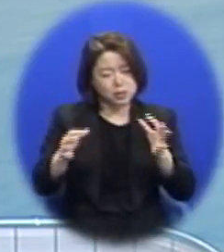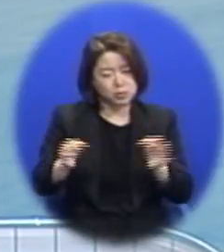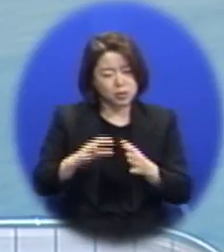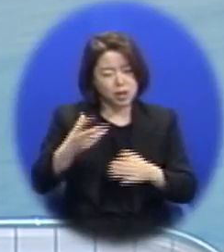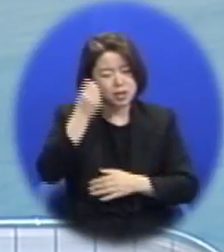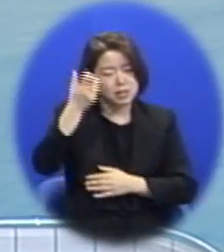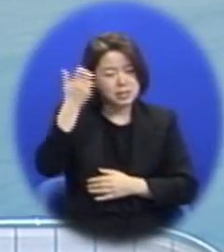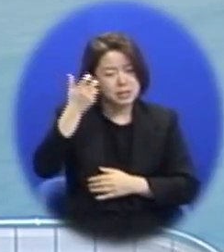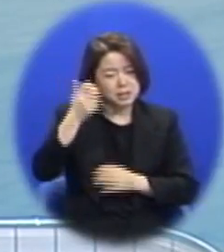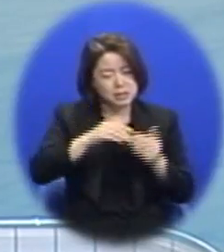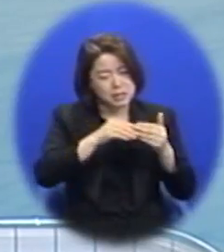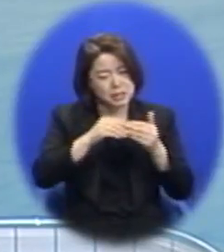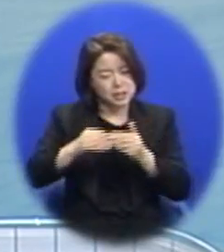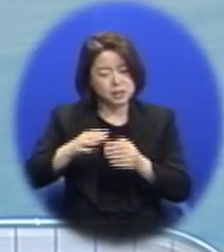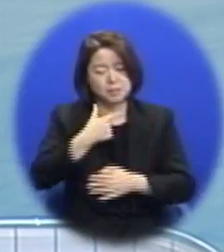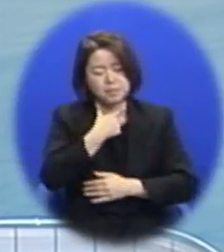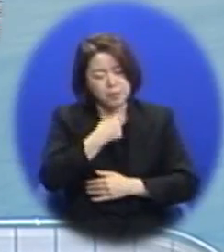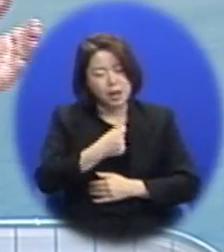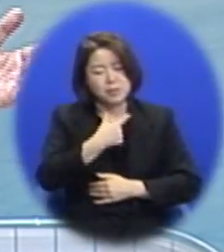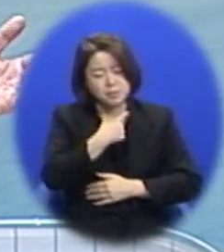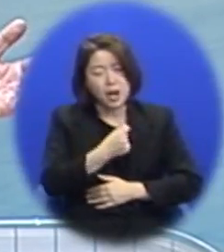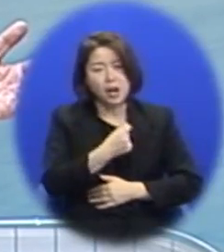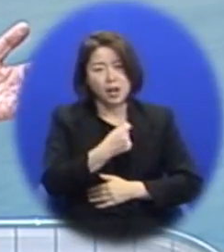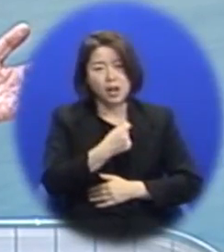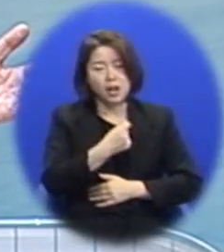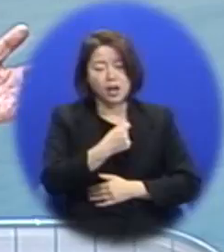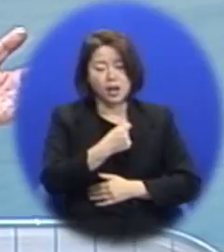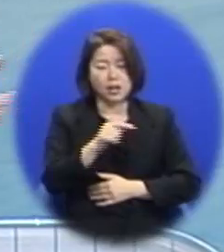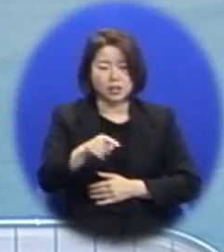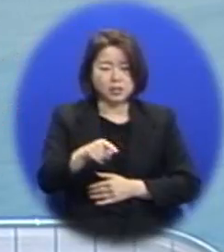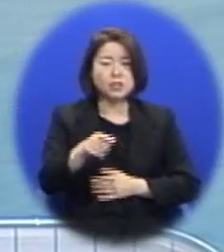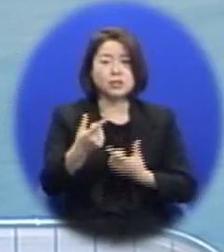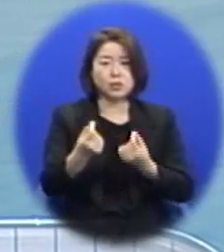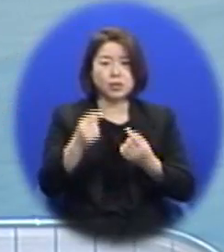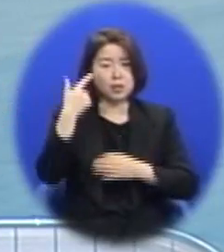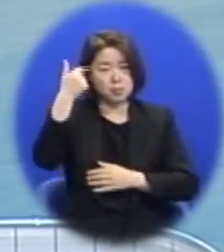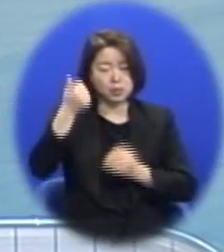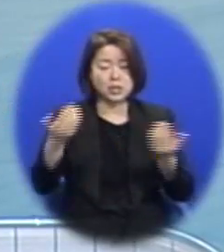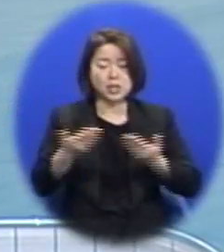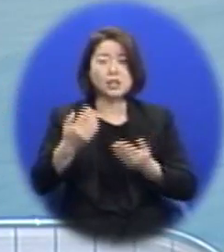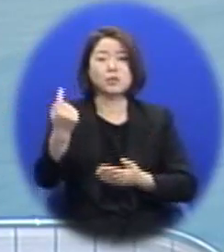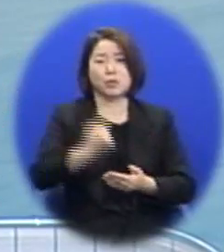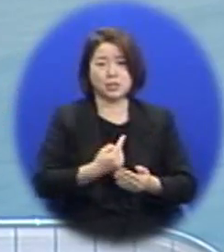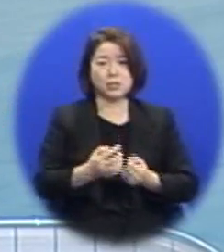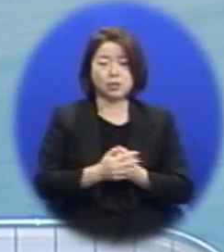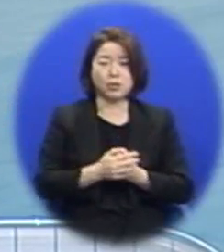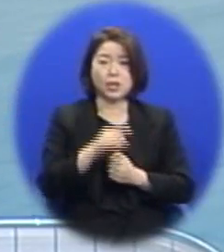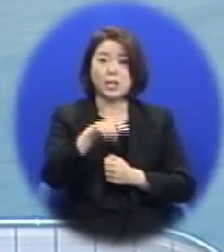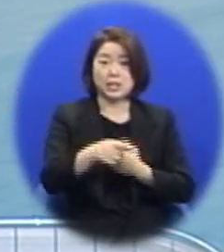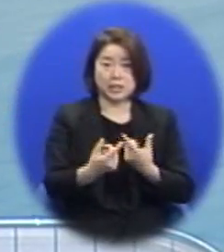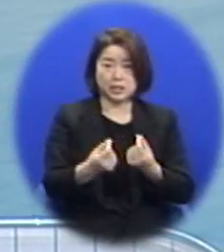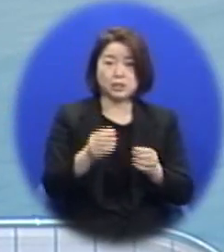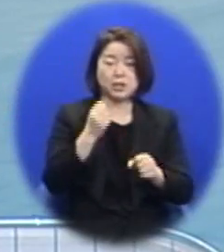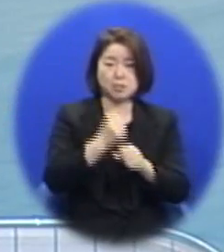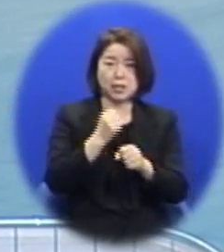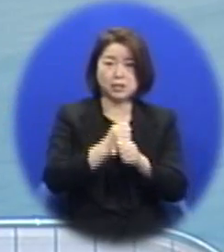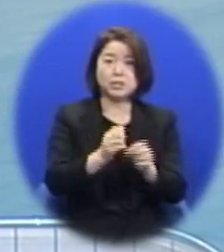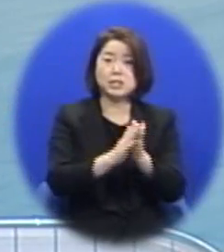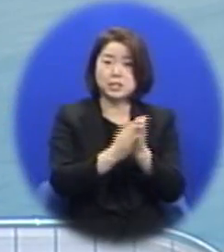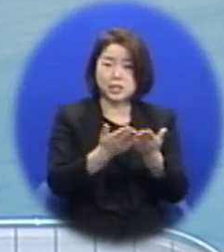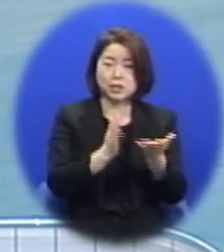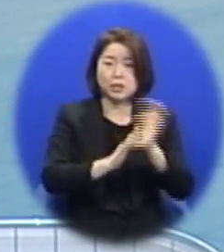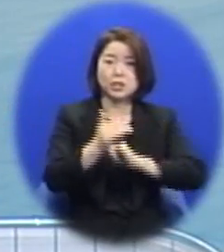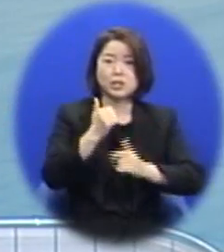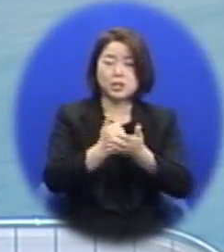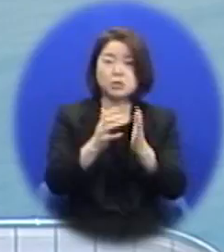이끄심을 갈망하며 그렇게 목회해 왔어요. 그렇게 해서 만들어진 책이 예수님의 사람 제자훈련